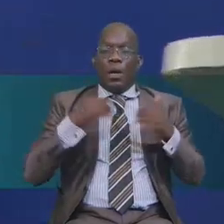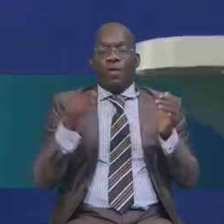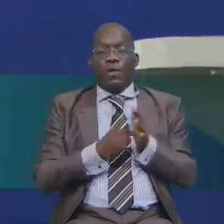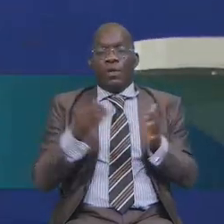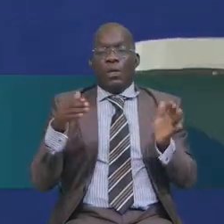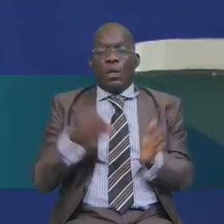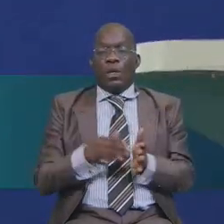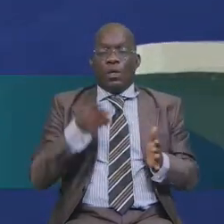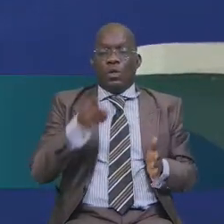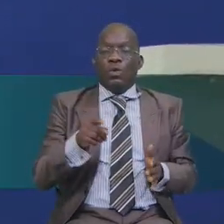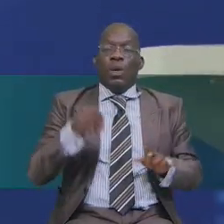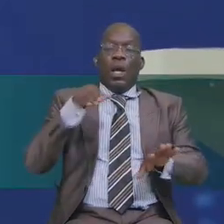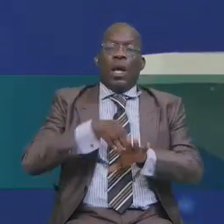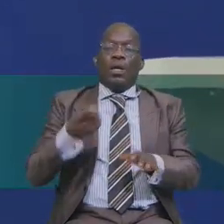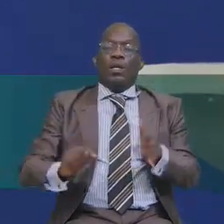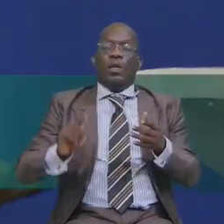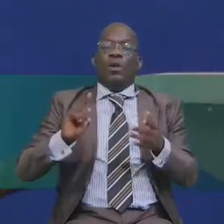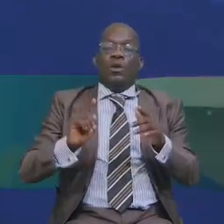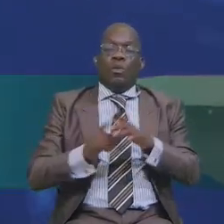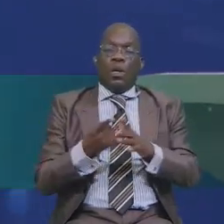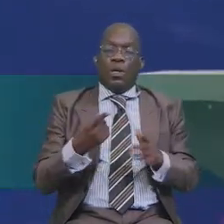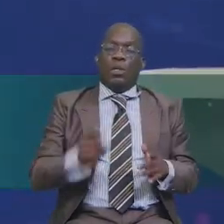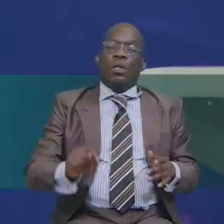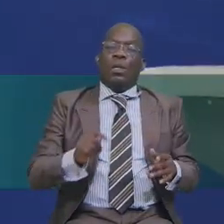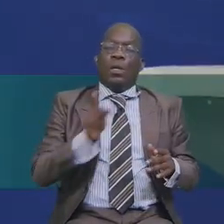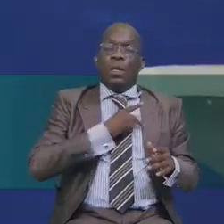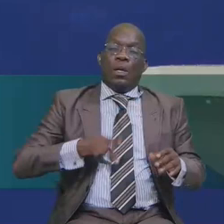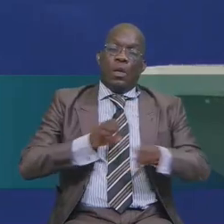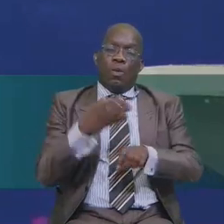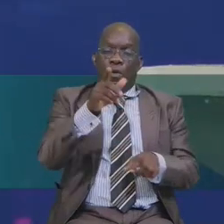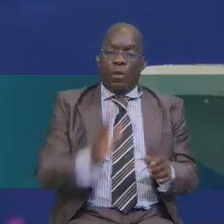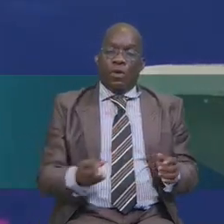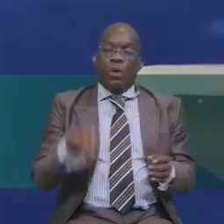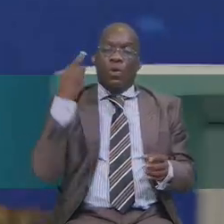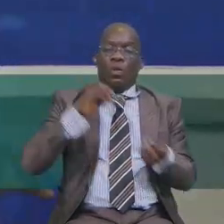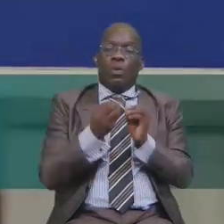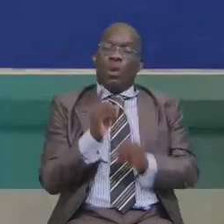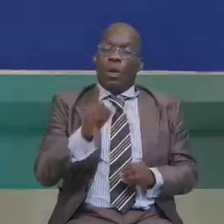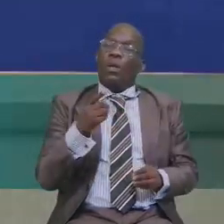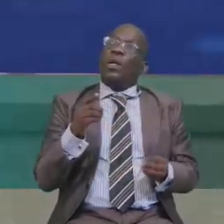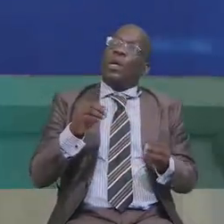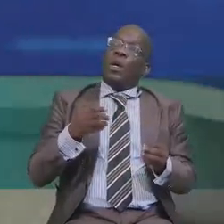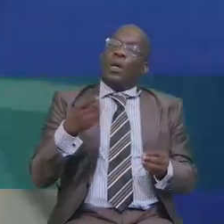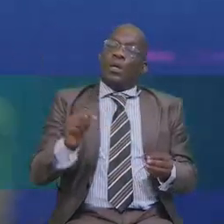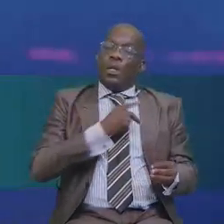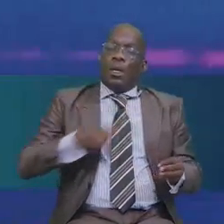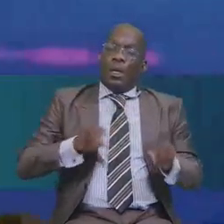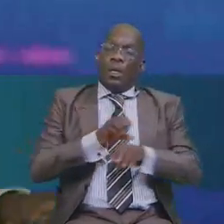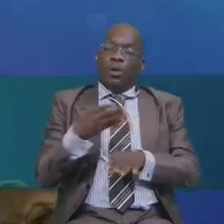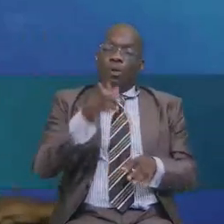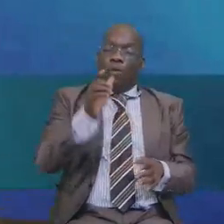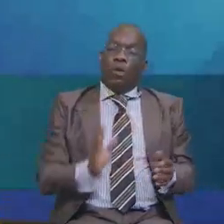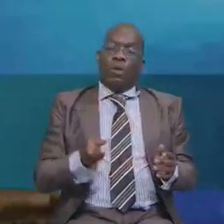Au début du royaume de Dieu, c'était prioritaire. Le royaume de Dieu était la priorité et la puissance dans le